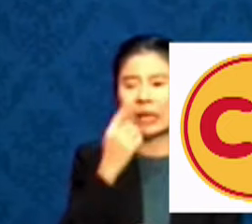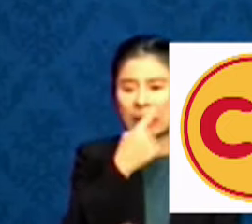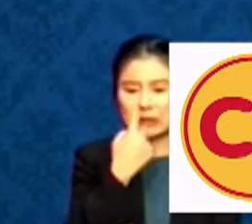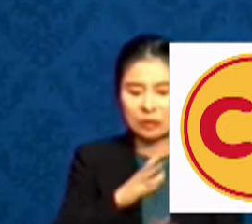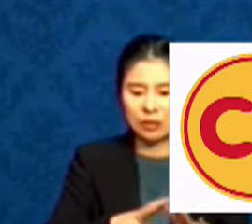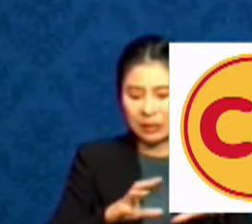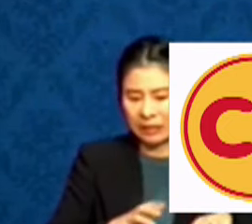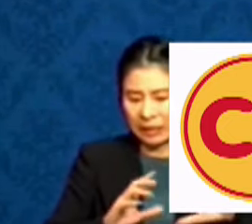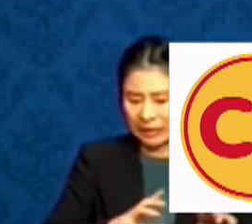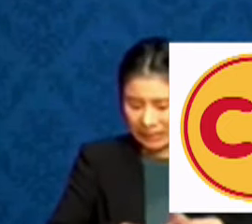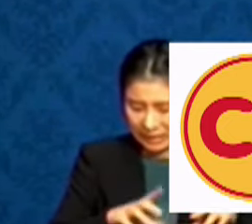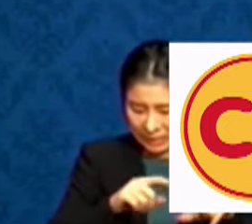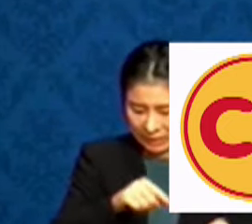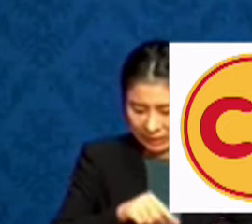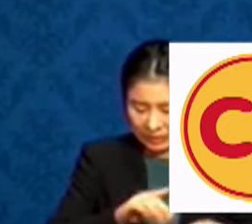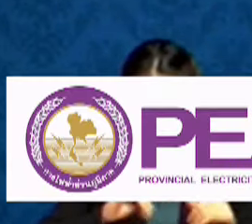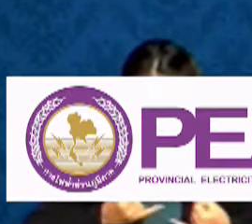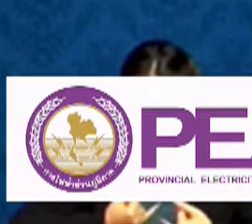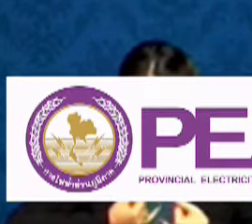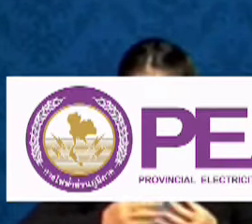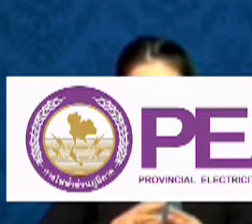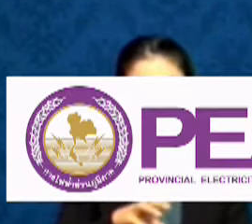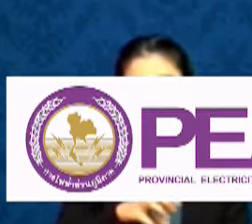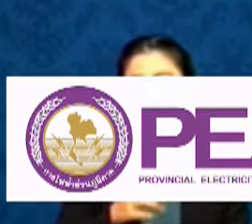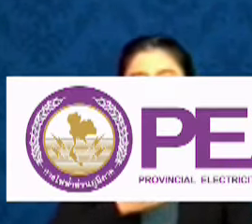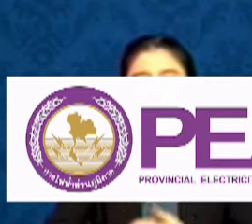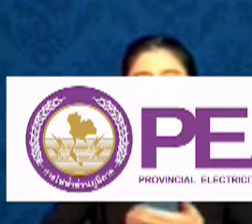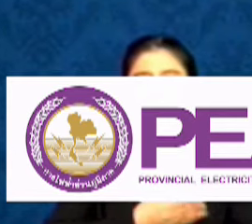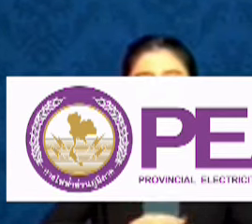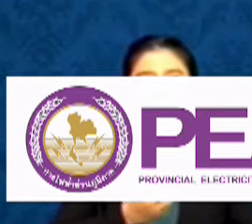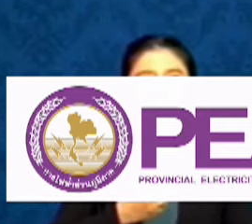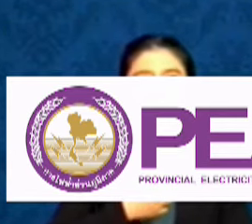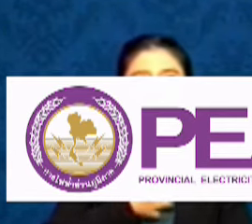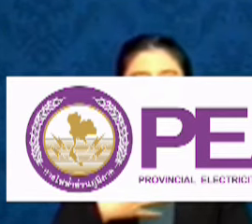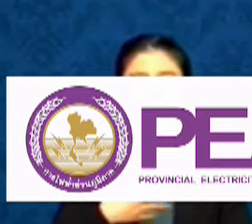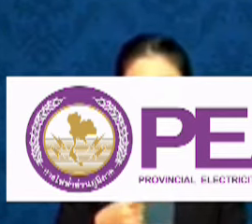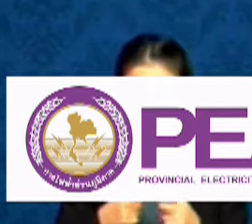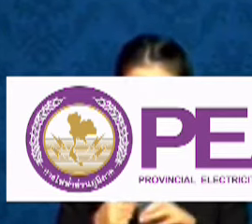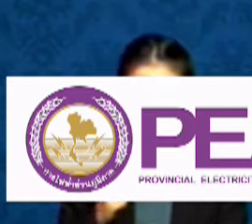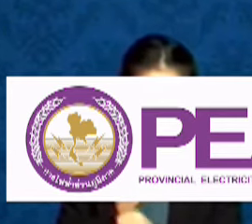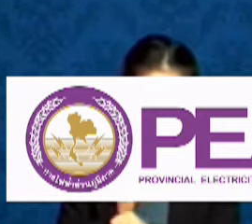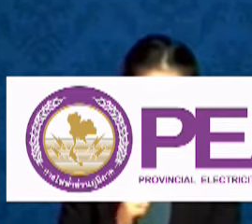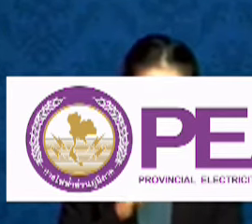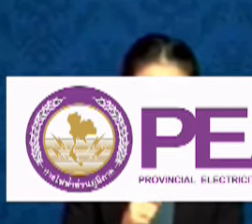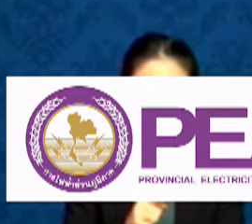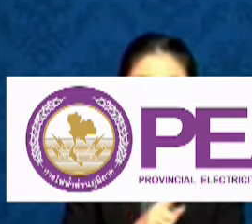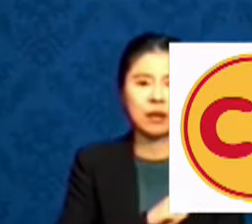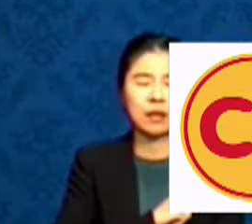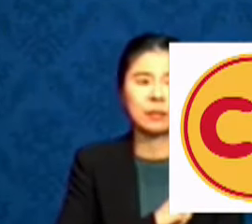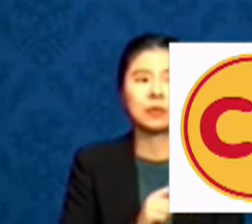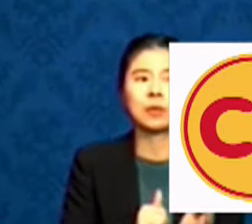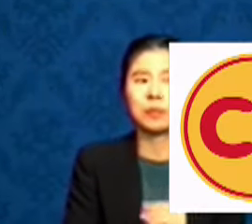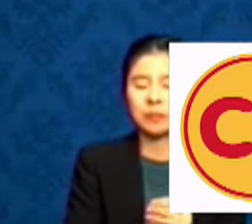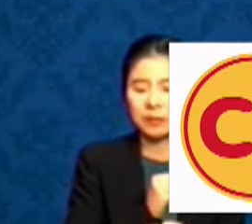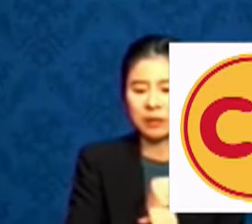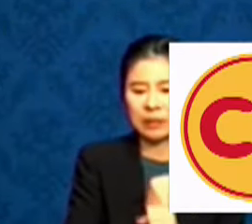ะครับแล้วเป็นการจัดการแบบว่าเหมือนกับเข้าไปดำเนินการทำหรือปรับปรุงอะไรก็ตามนะ